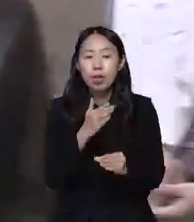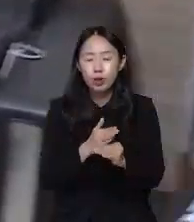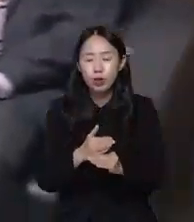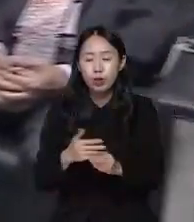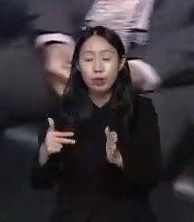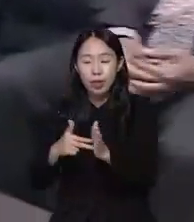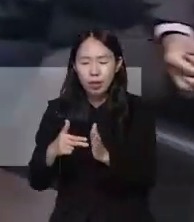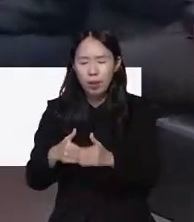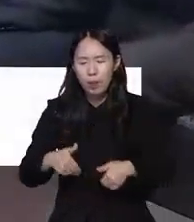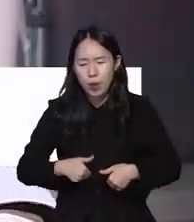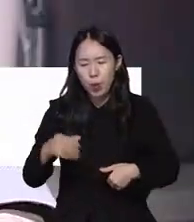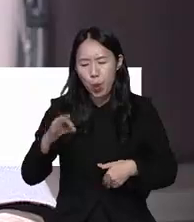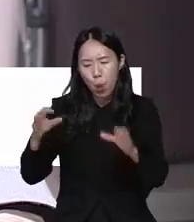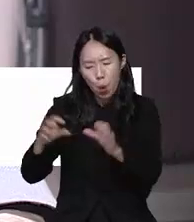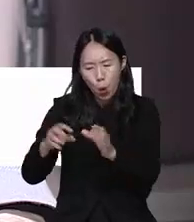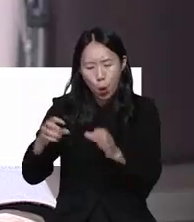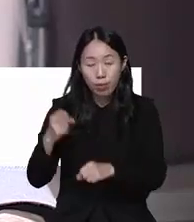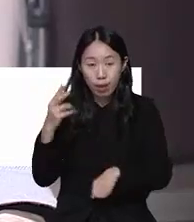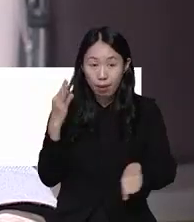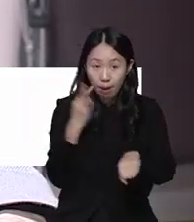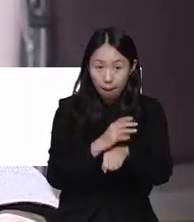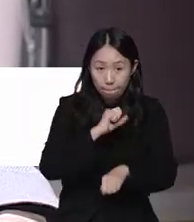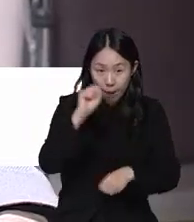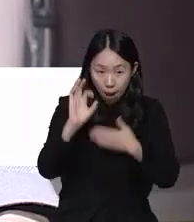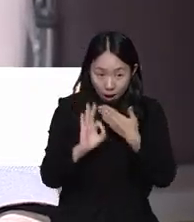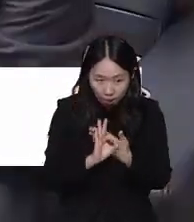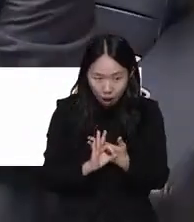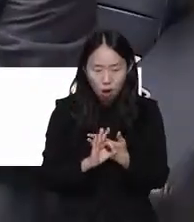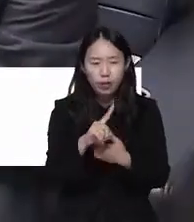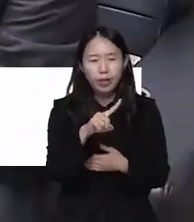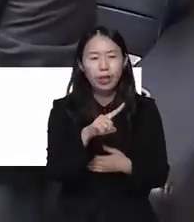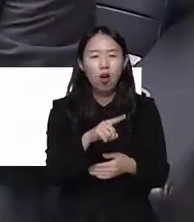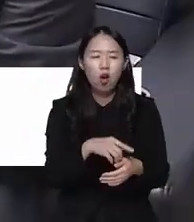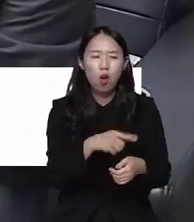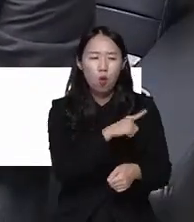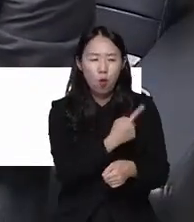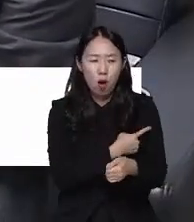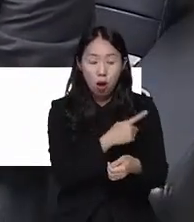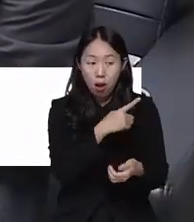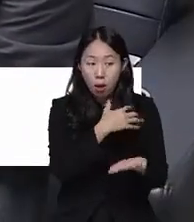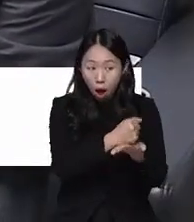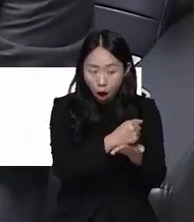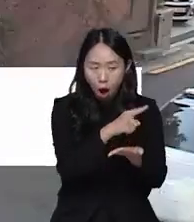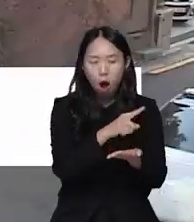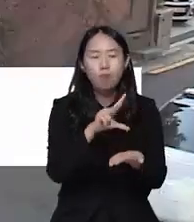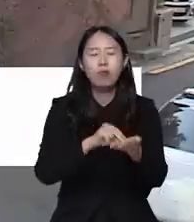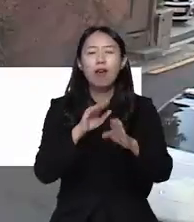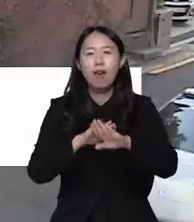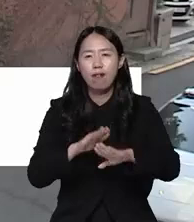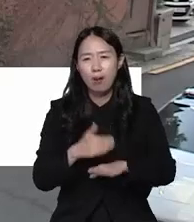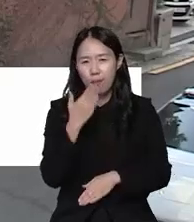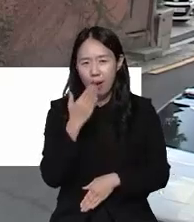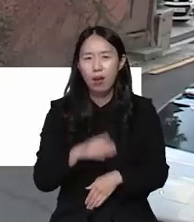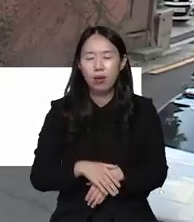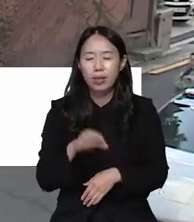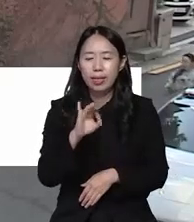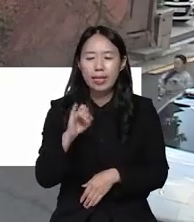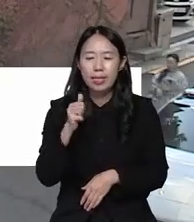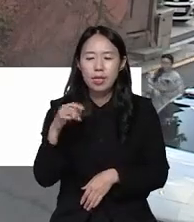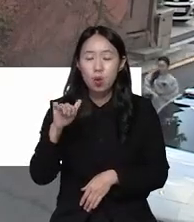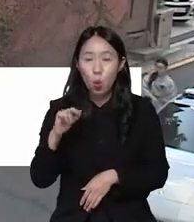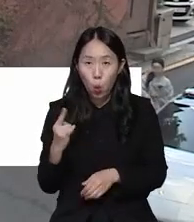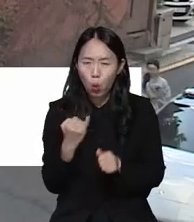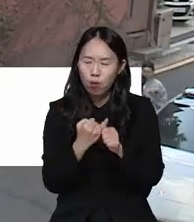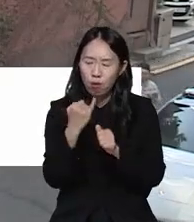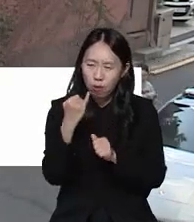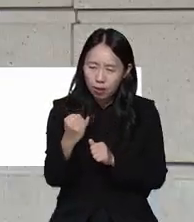필요 자금을 모아 재매입을 한다면 근저당 문제도 해소할 수 있습니다. 이이오 여사의 유언대로 향후